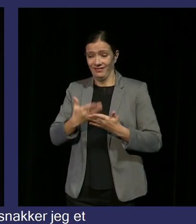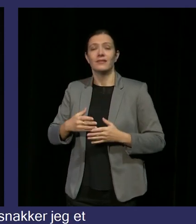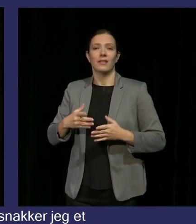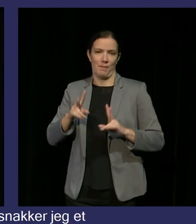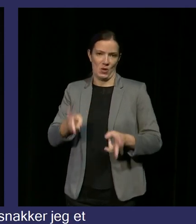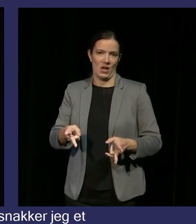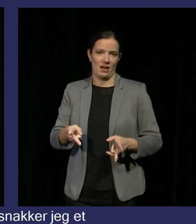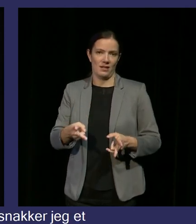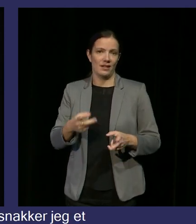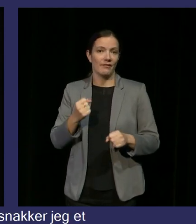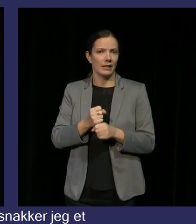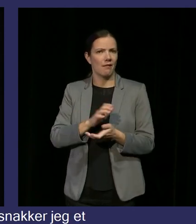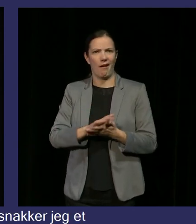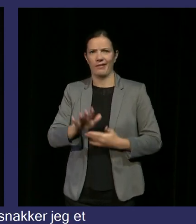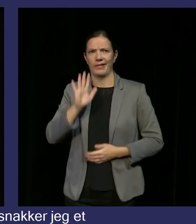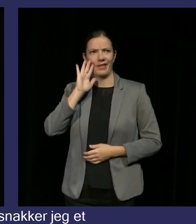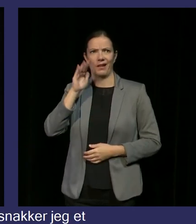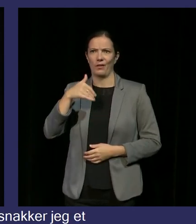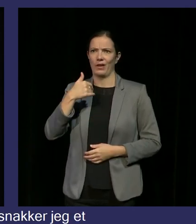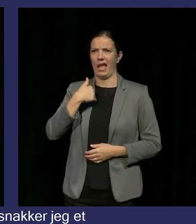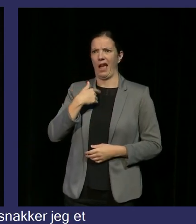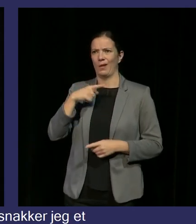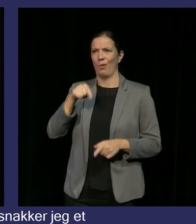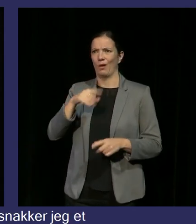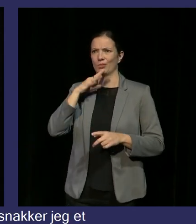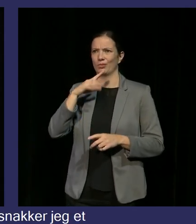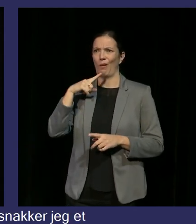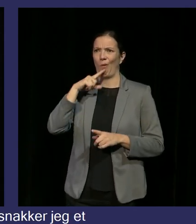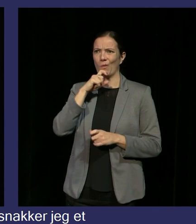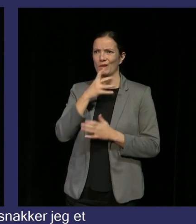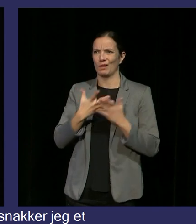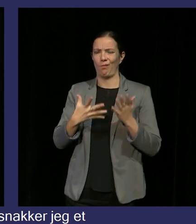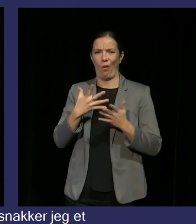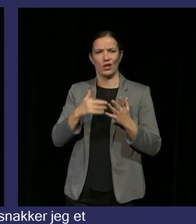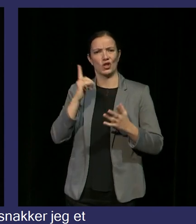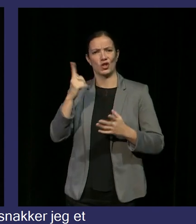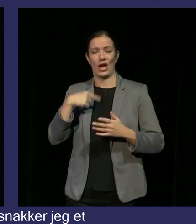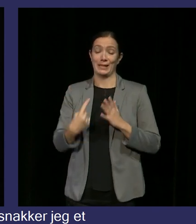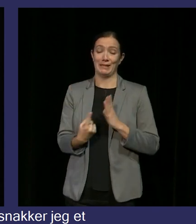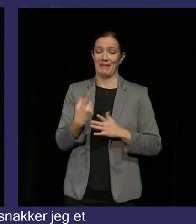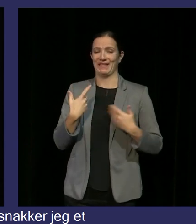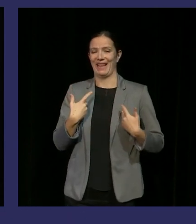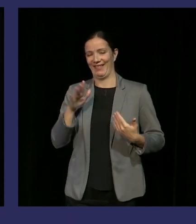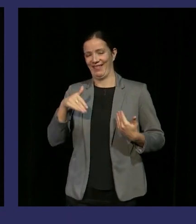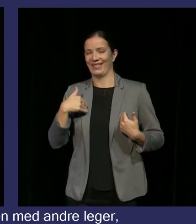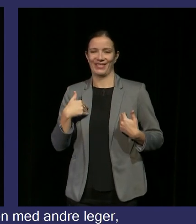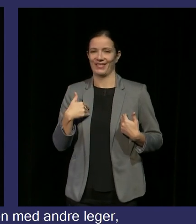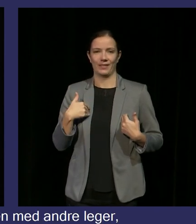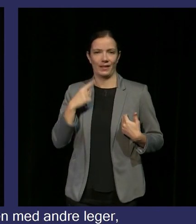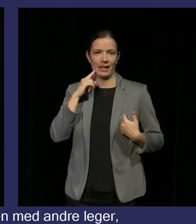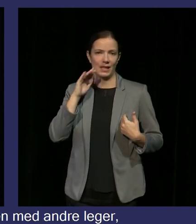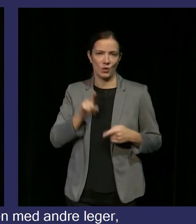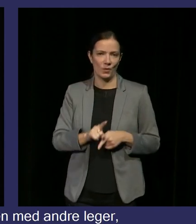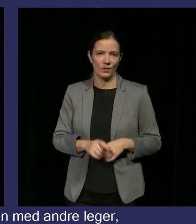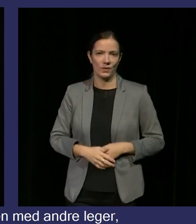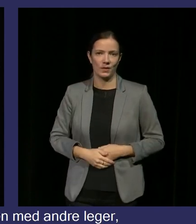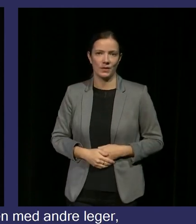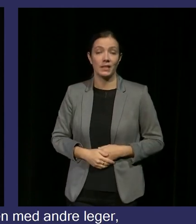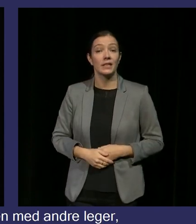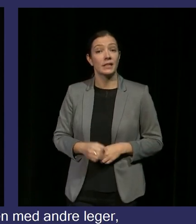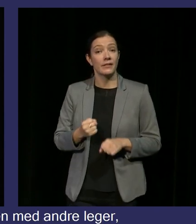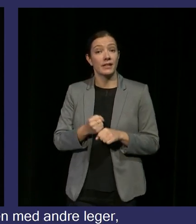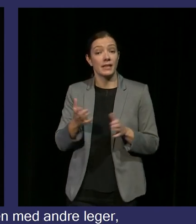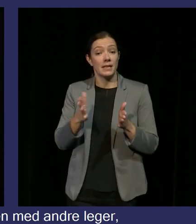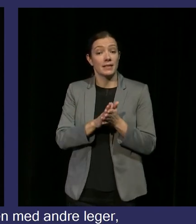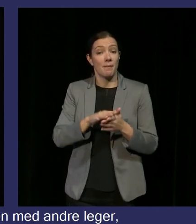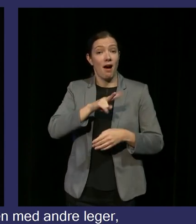Så jeg har I hvert fall aldri tenkt at nå snakker jeg et litt komplisert språk, fordi jeg spesiell og jeg kan dette her. Og så det også sånn at når vi sammen med